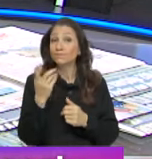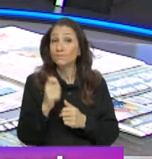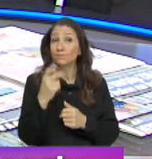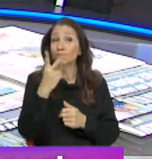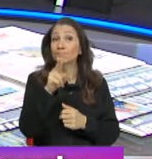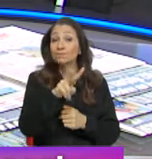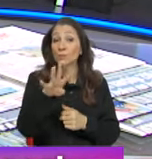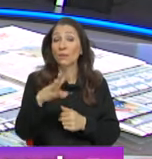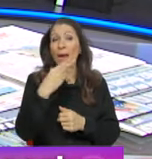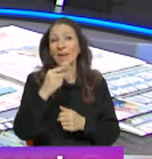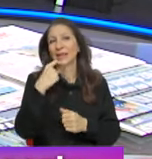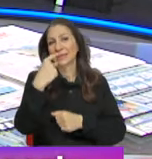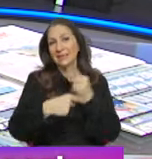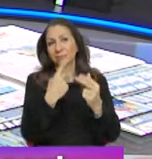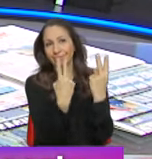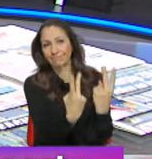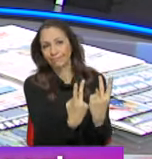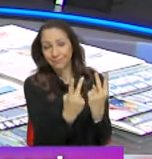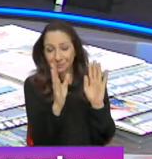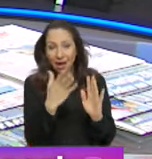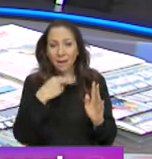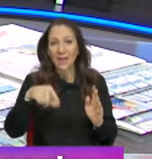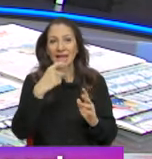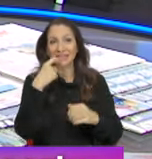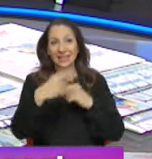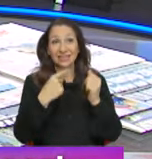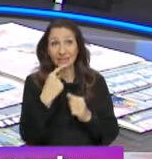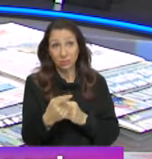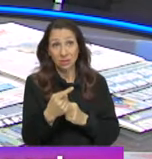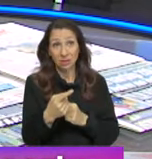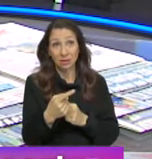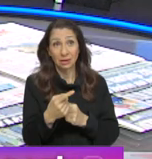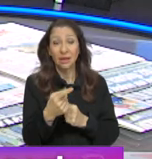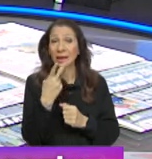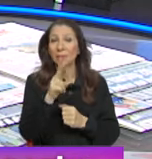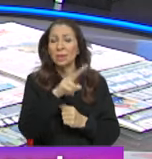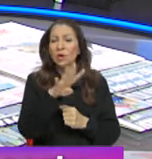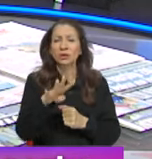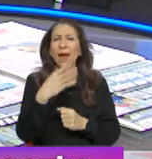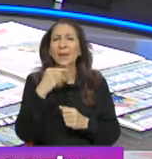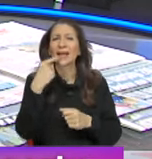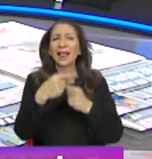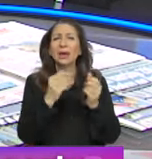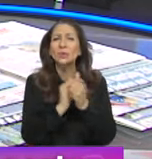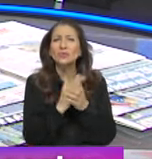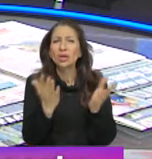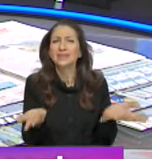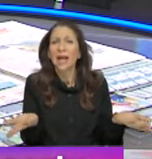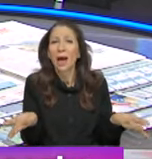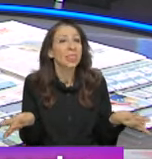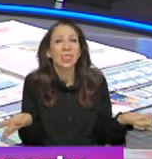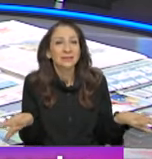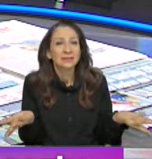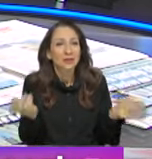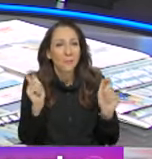2024 yılı emeklilerin yılı emeklilerin senesi denilmişti 2024 emekliler yılını kutlayacağız da